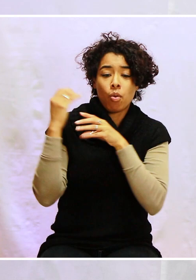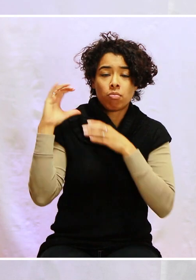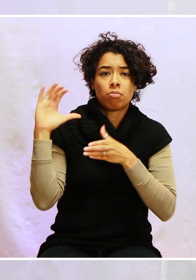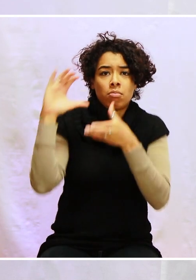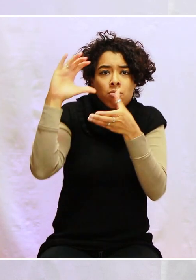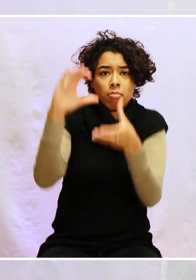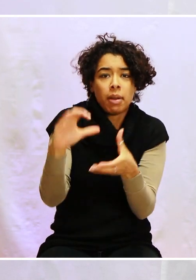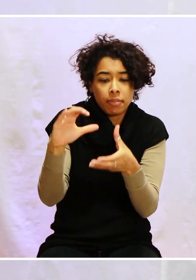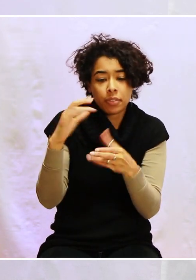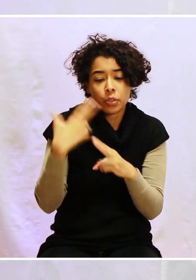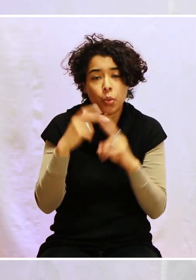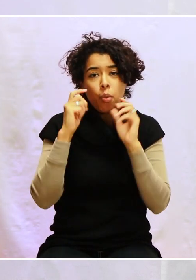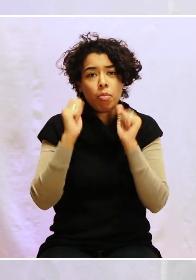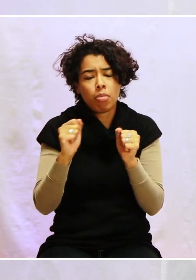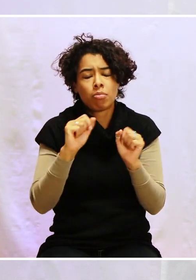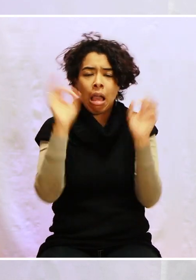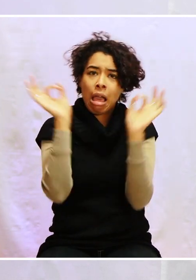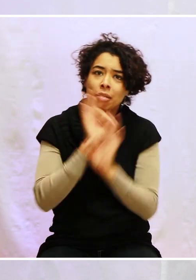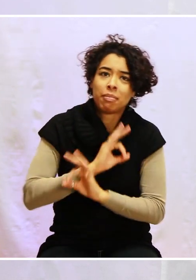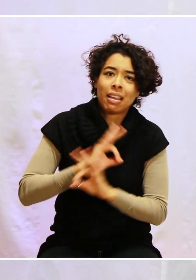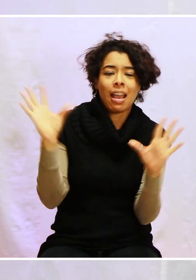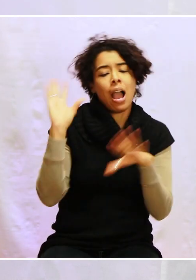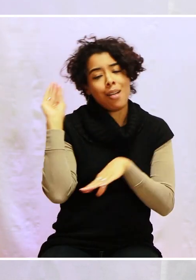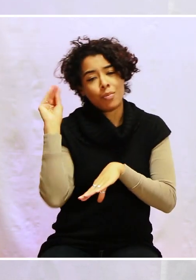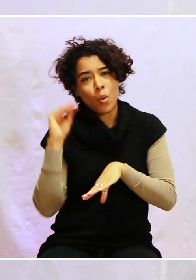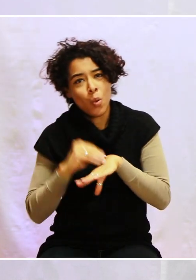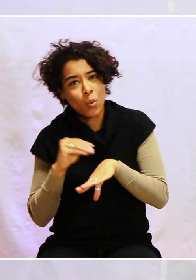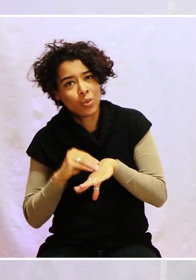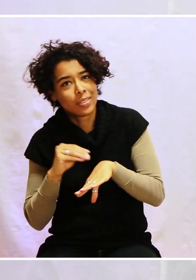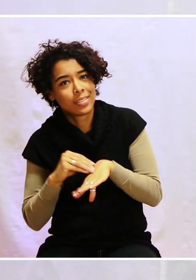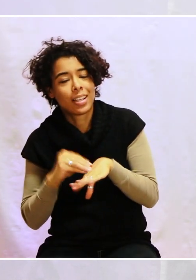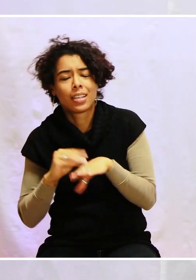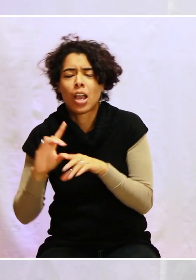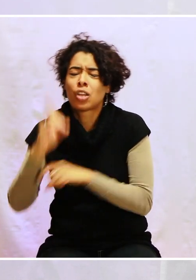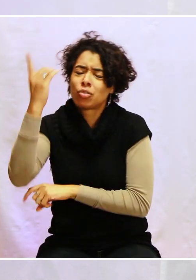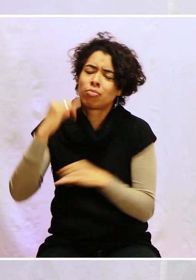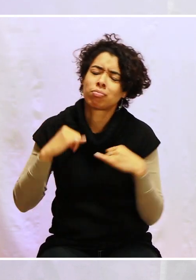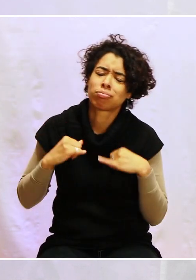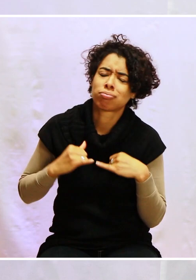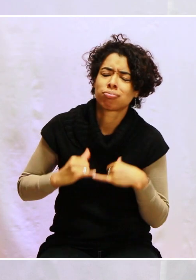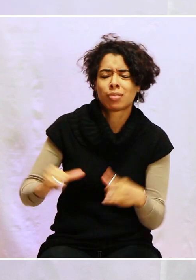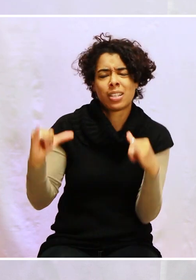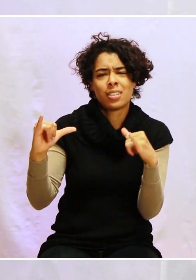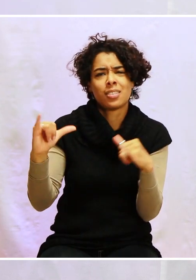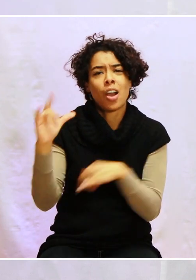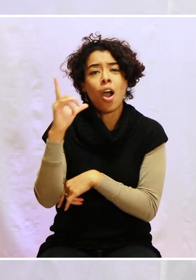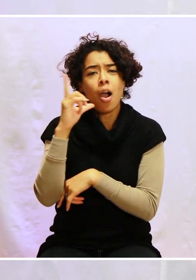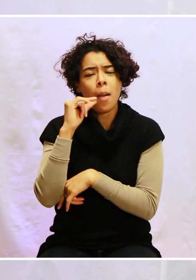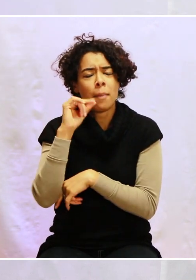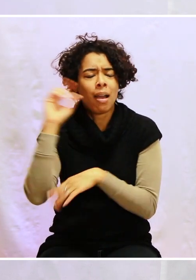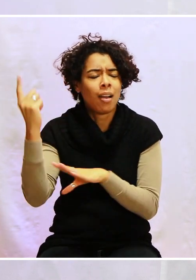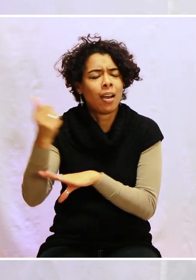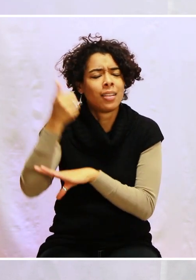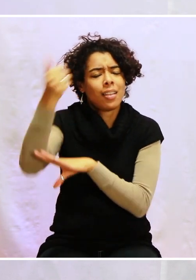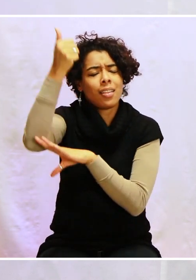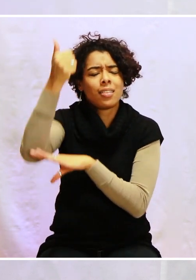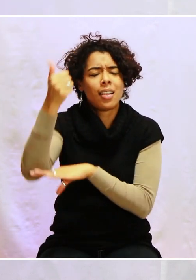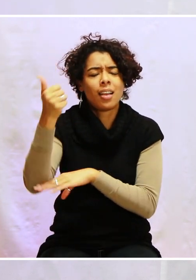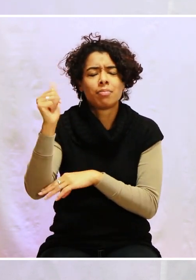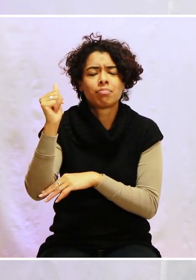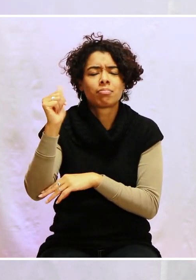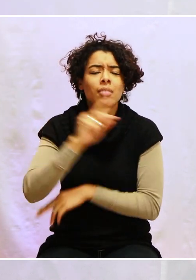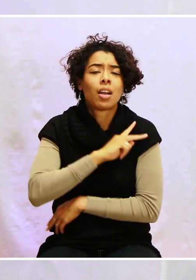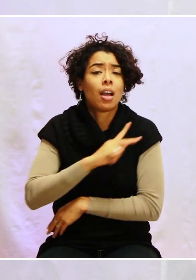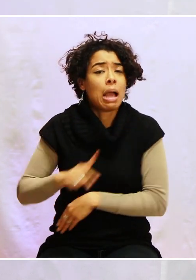épaule. On l'appellera admirable, conseiller, Dieu puissant, Père éternel, Prince de la